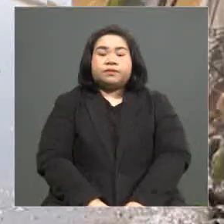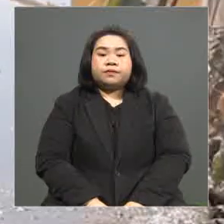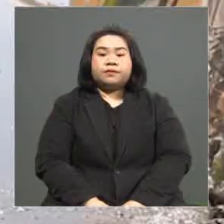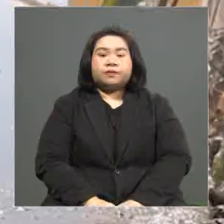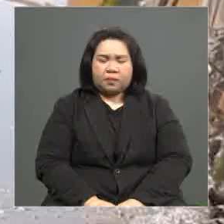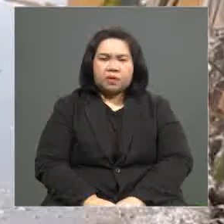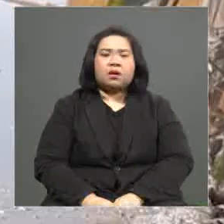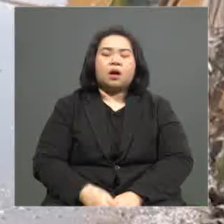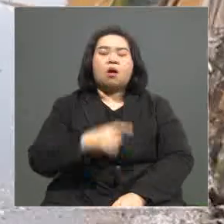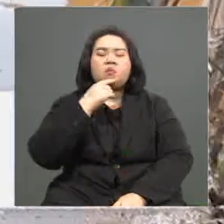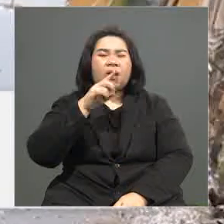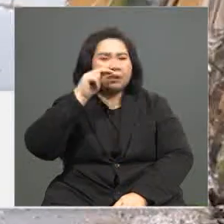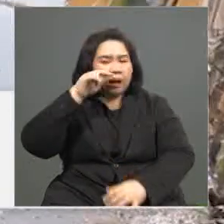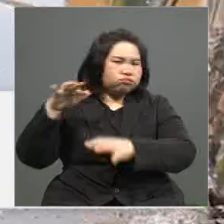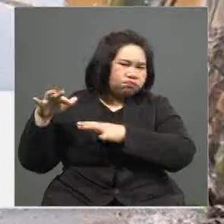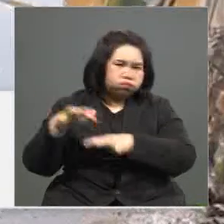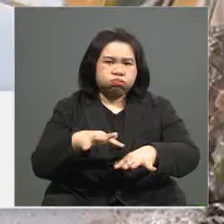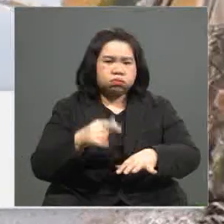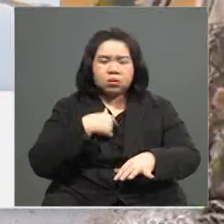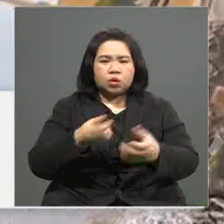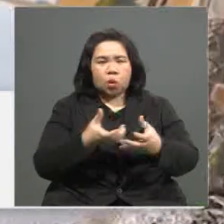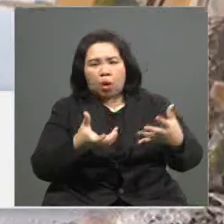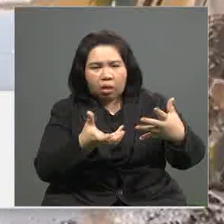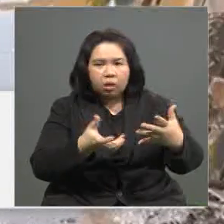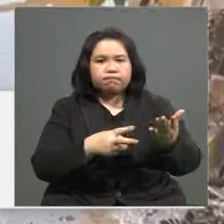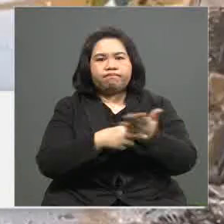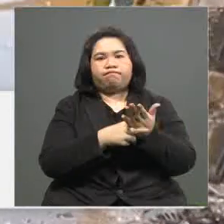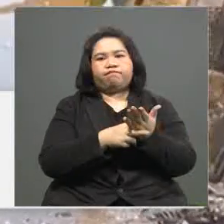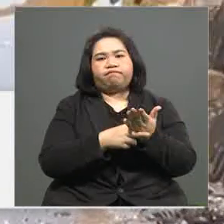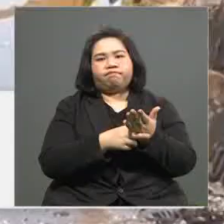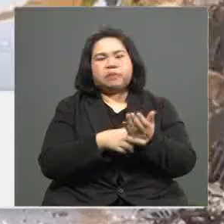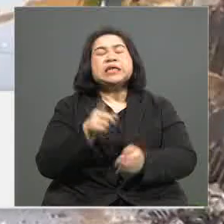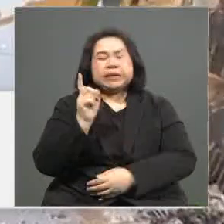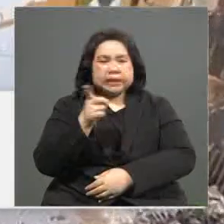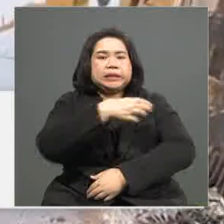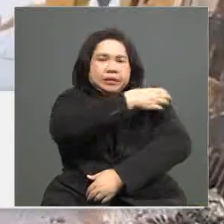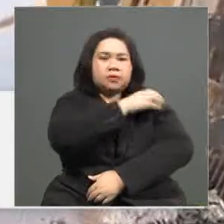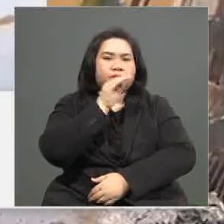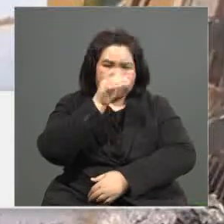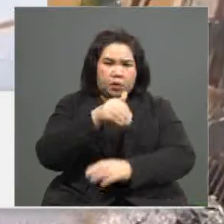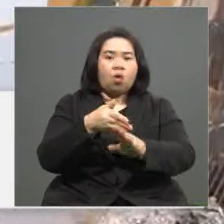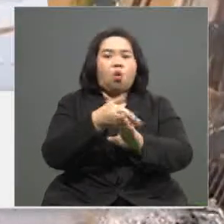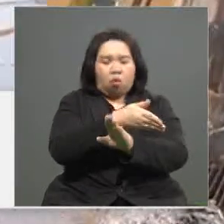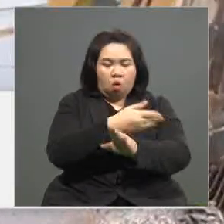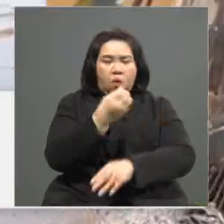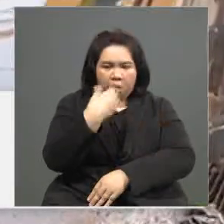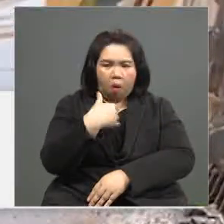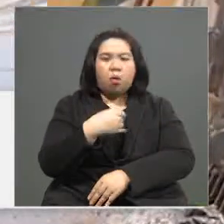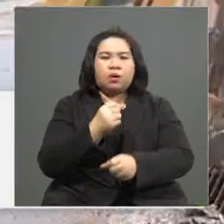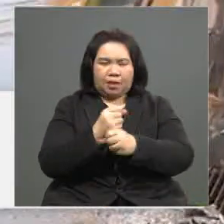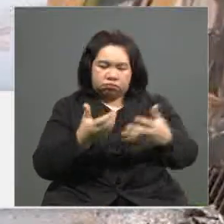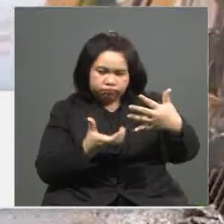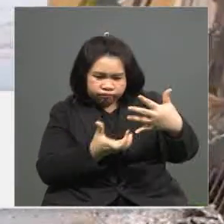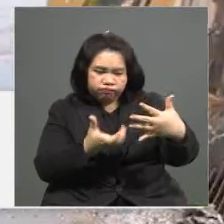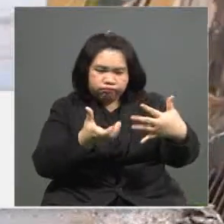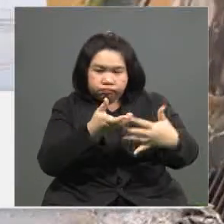บางทีมันมาเร็วอะค่ะเราเก็บของไม่ทันอย่างเงี้ยค่ะแต่บางทีของเทศบาลเขาประกาศล่วงหน้าก่อนเราก็สามารถเก็บได้ทันอยู่ค่ะ